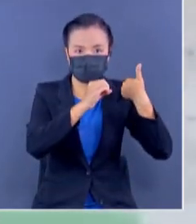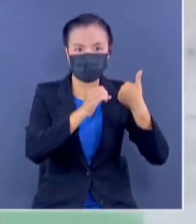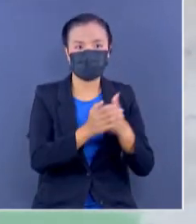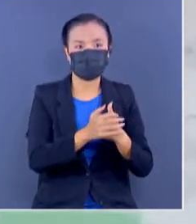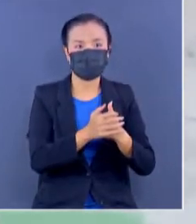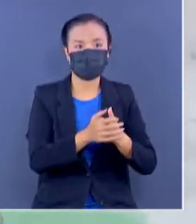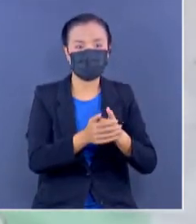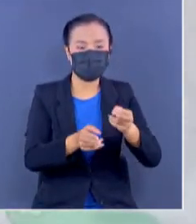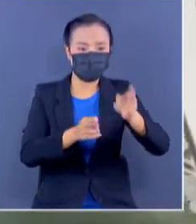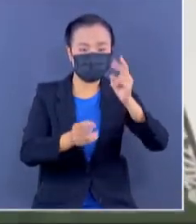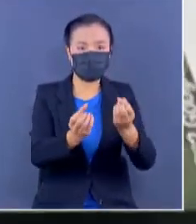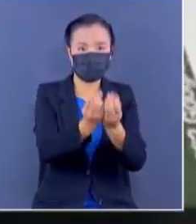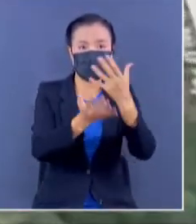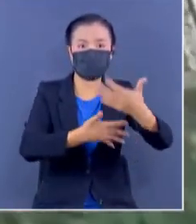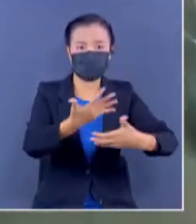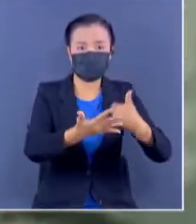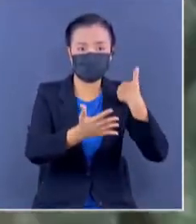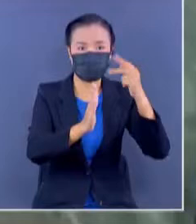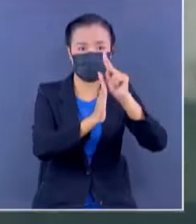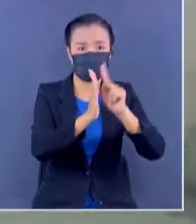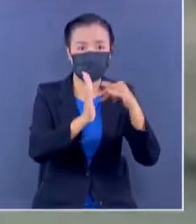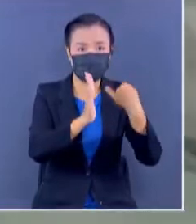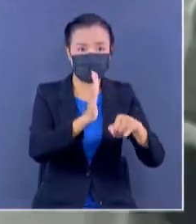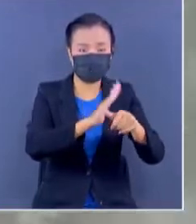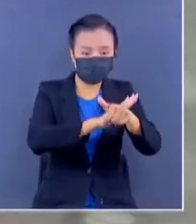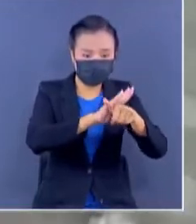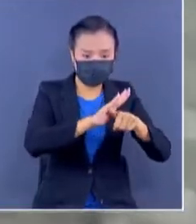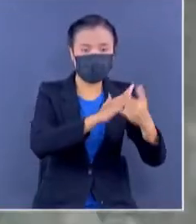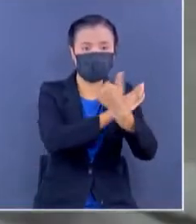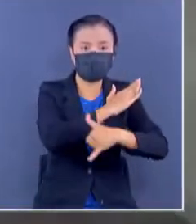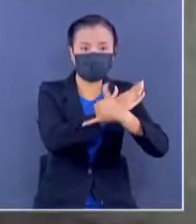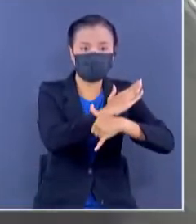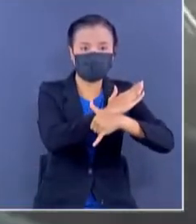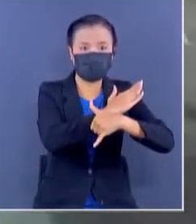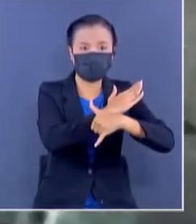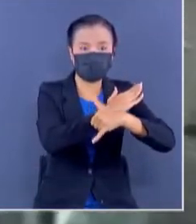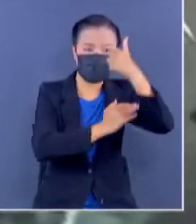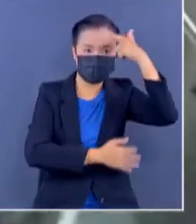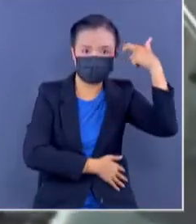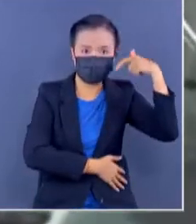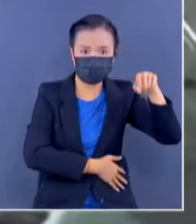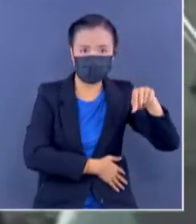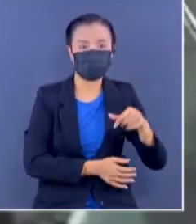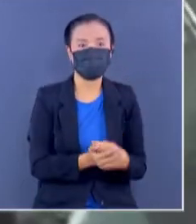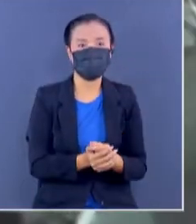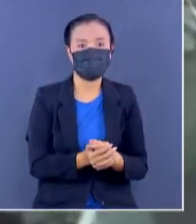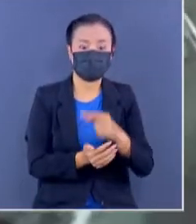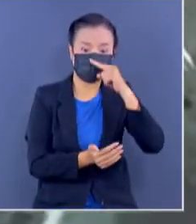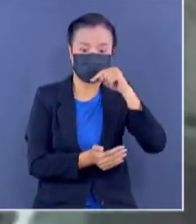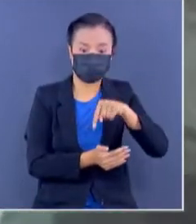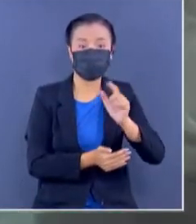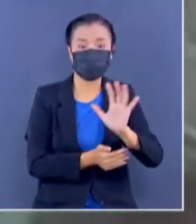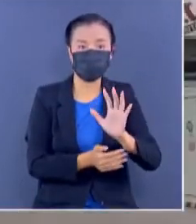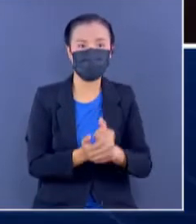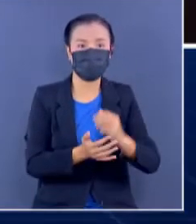ของการค้าอาวุธด้วยทั้งคู่เนี่ยยังคงหลบหนีอยู่ในประเทศเพื่อนบ้านนะคะไม่ได้อยู่ฝั่งไทยทีนี้มาดูความเคลื่อนไหวทางฝั่งตำรวจของบ้านเ